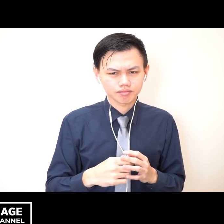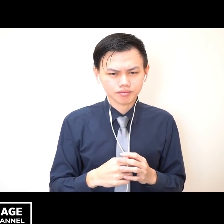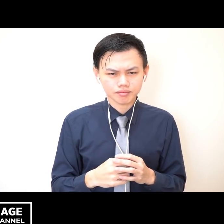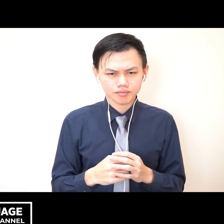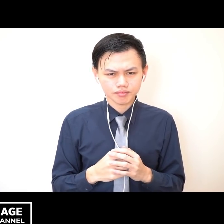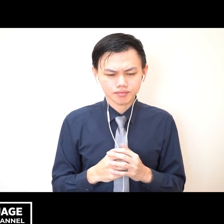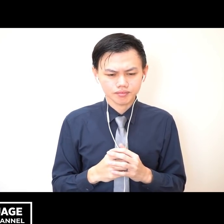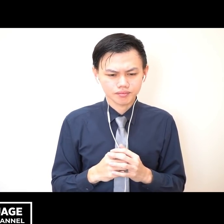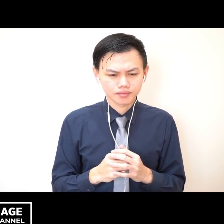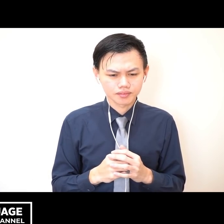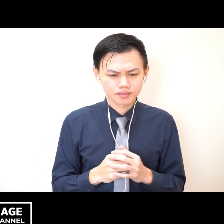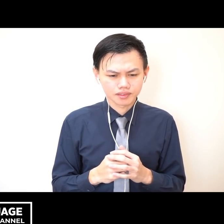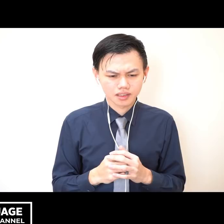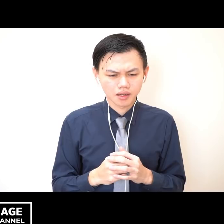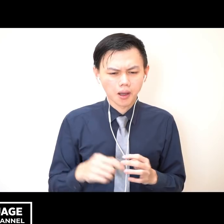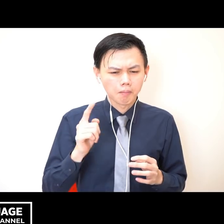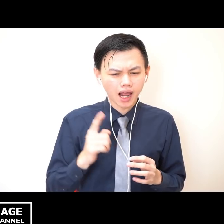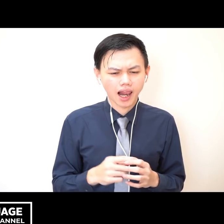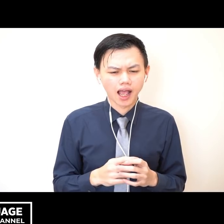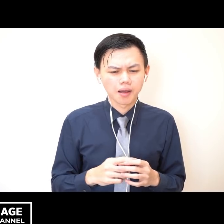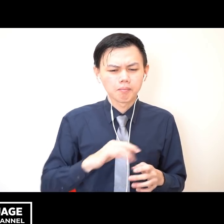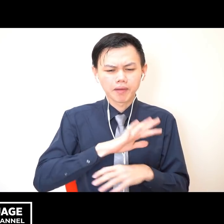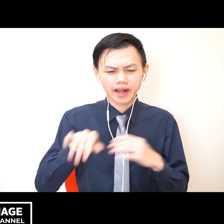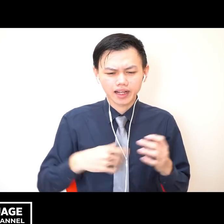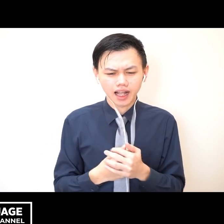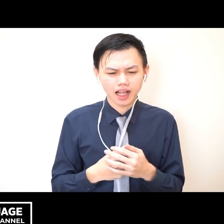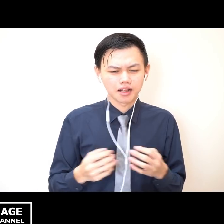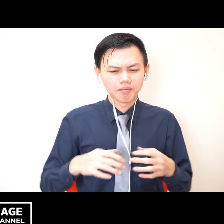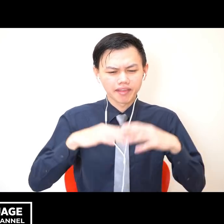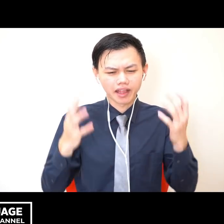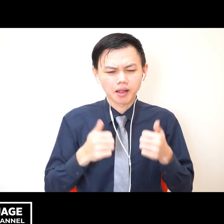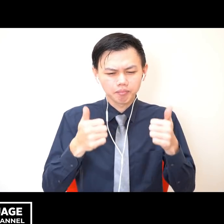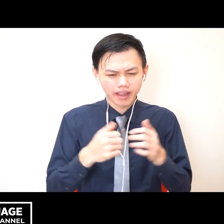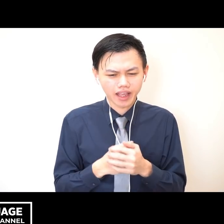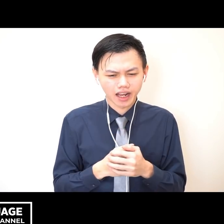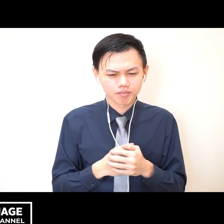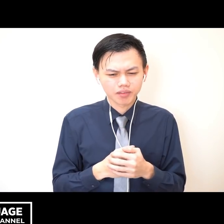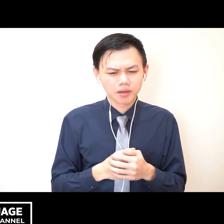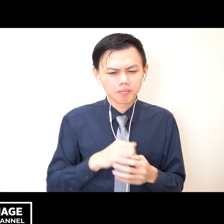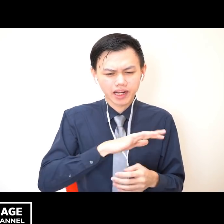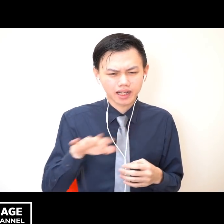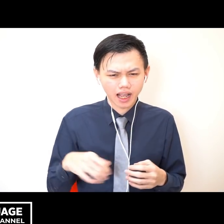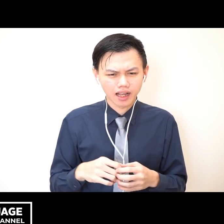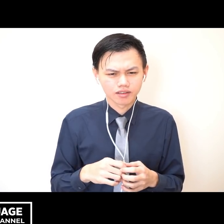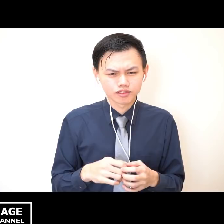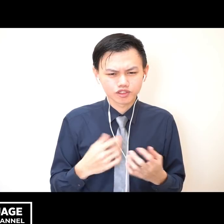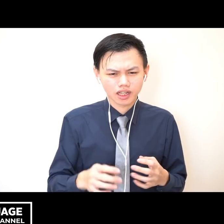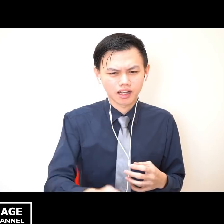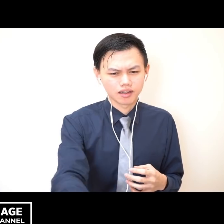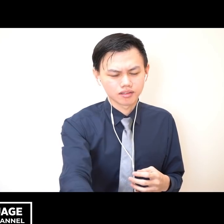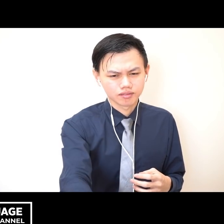untuk masuk ke dalam badai, untuk mementingkan orang lain dibandingkan mereka mementingkan diri mereka